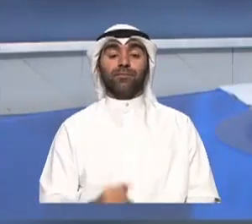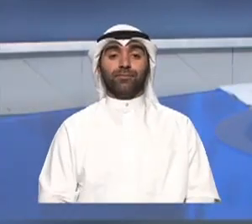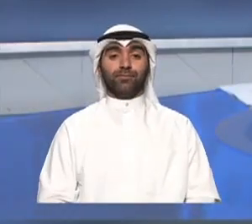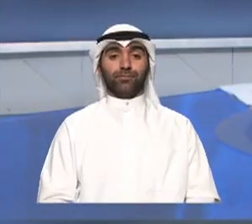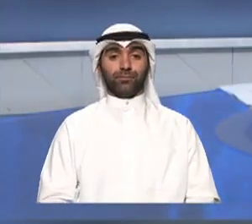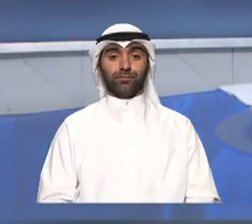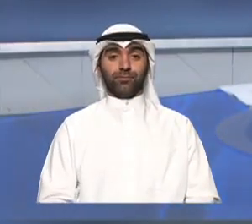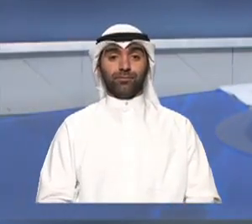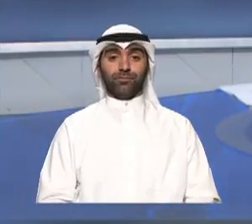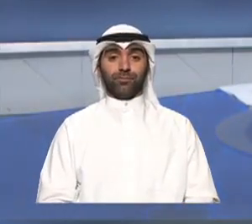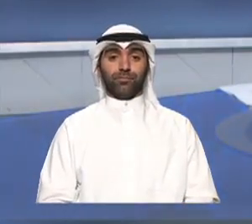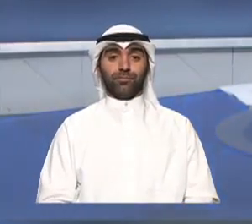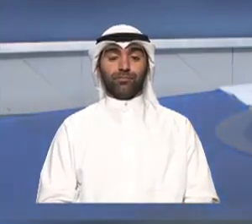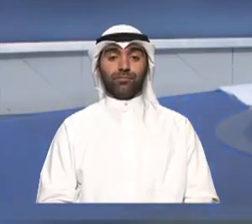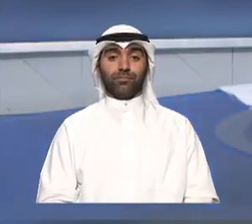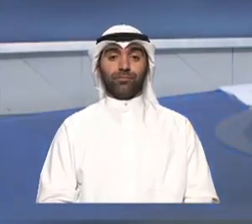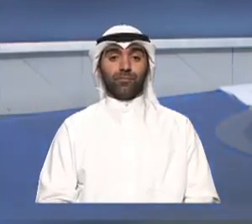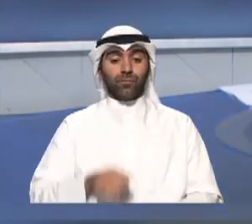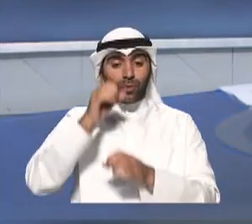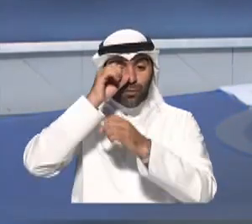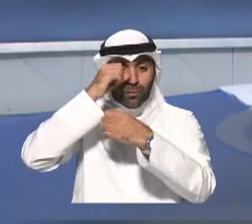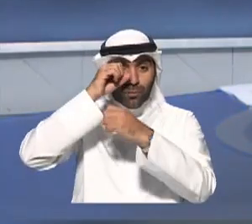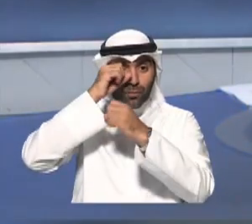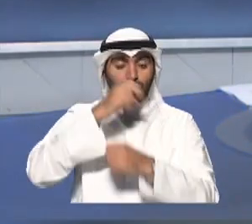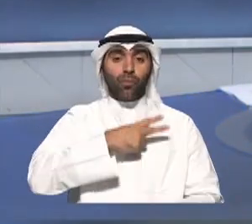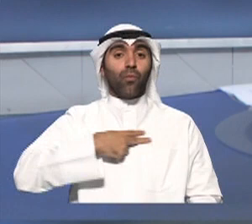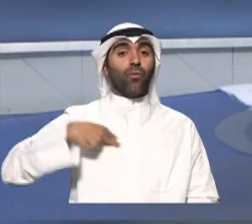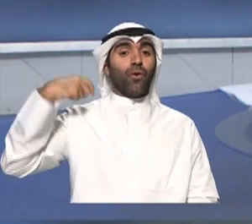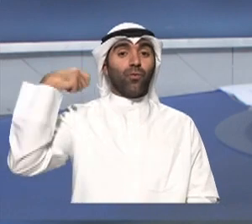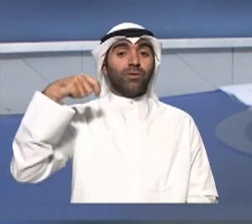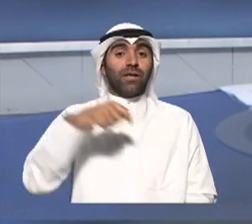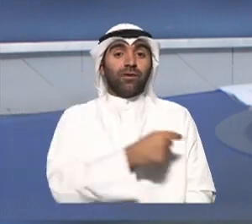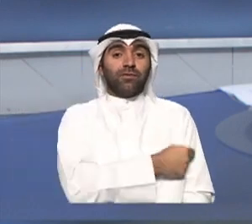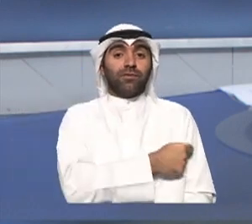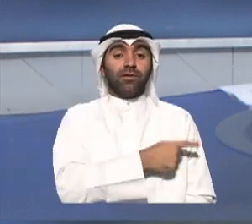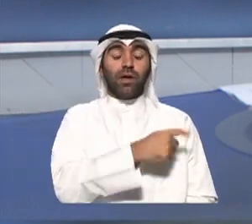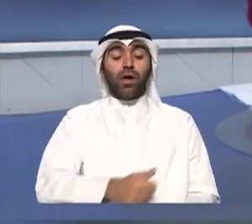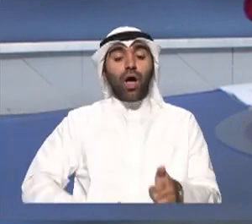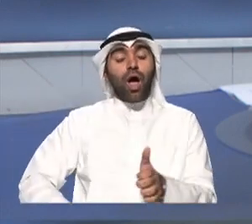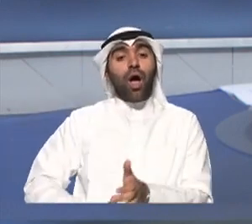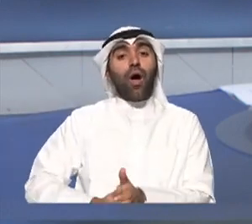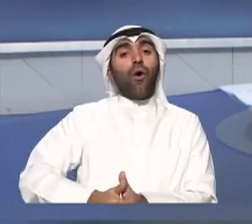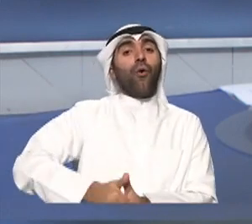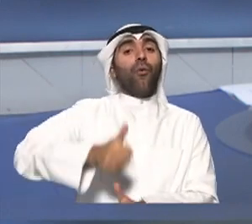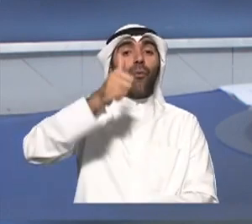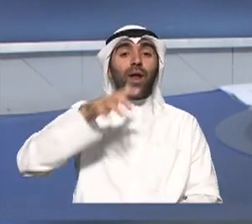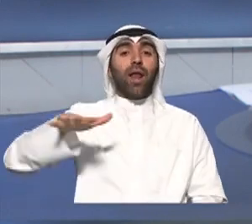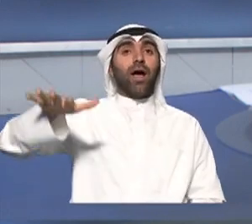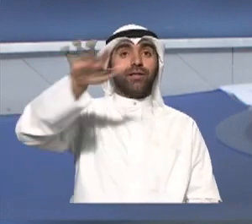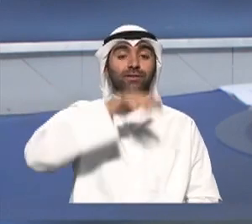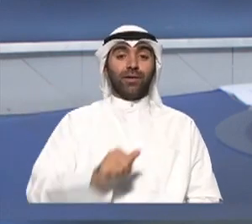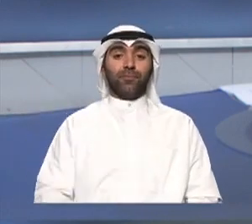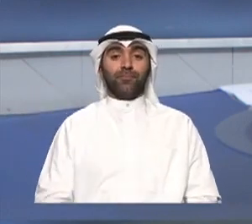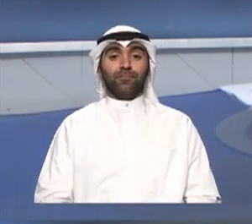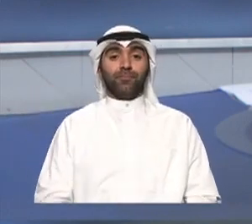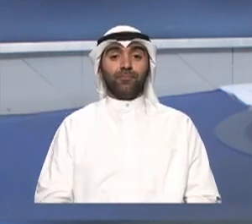مختبرات الصحة العامة التابعة لوزارة الصحة تعتبر من أوائل الدول على مستوى الشرق الأوسط التي وفرت كواشف